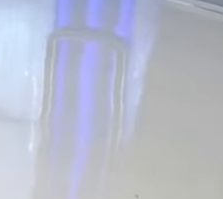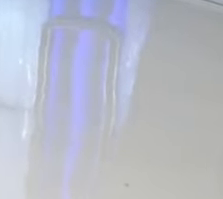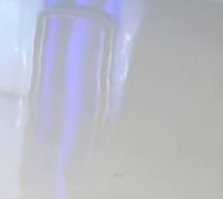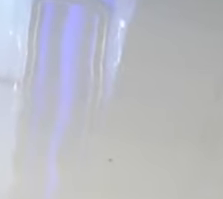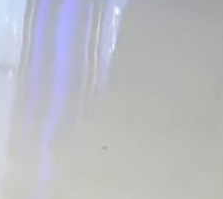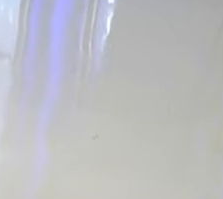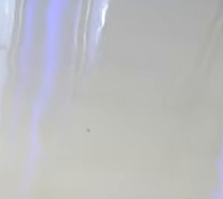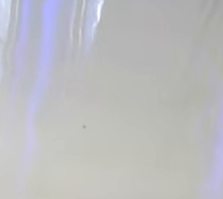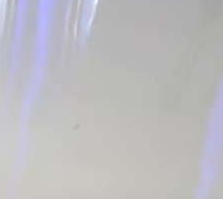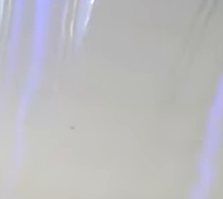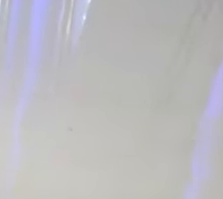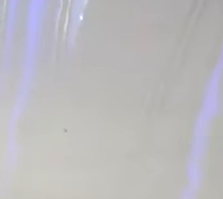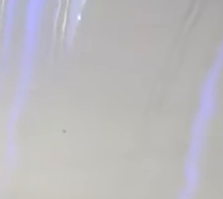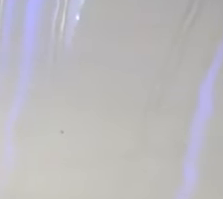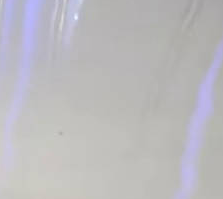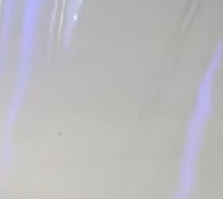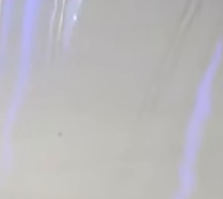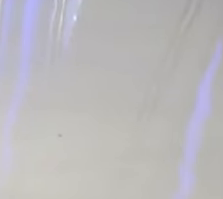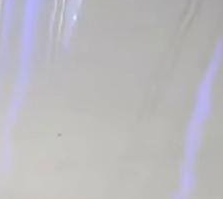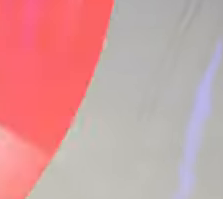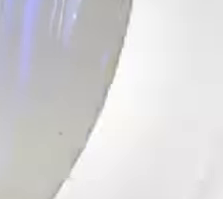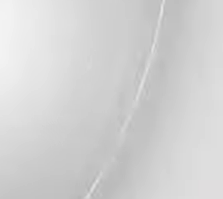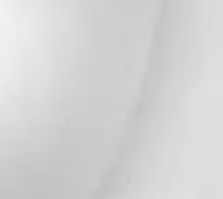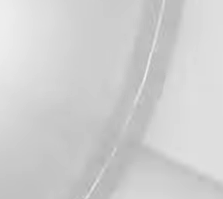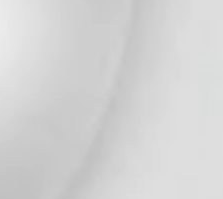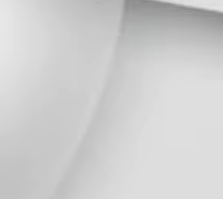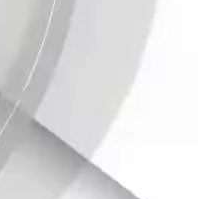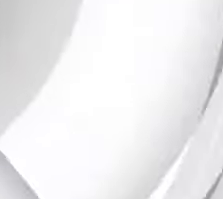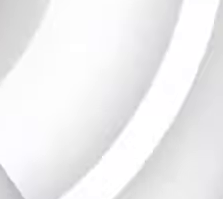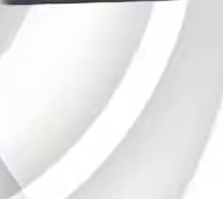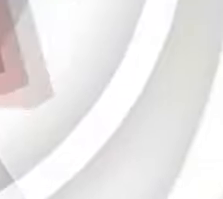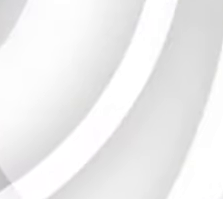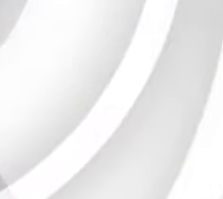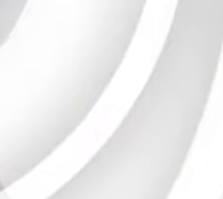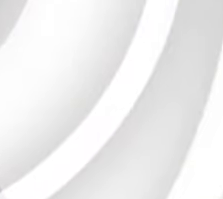Nagbabaga pa rin ang mga balita sa pagbabalik ng TV